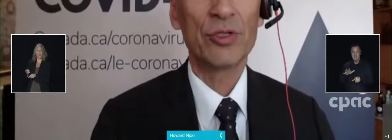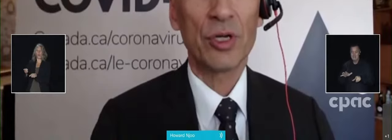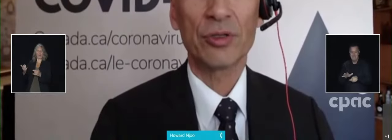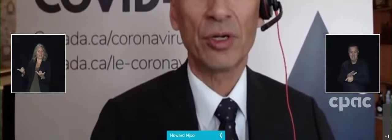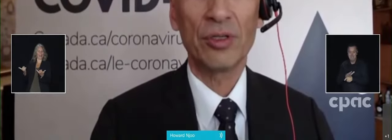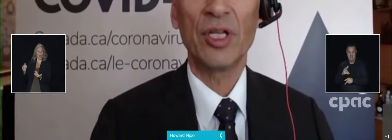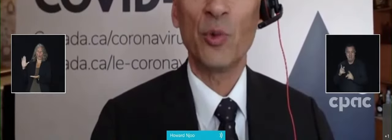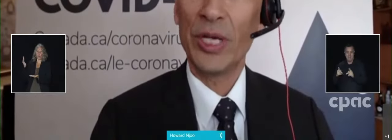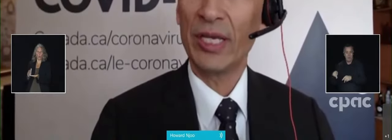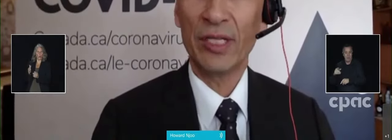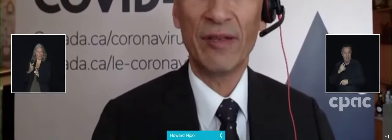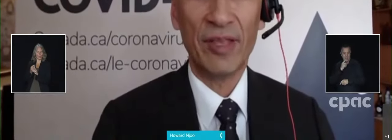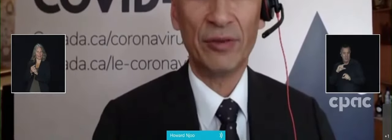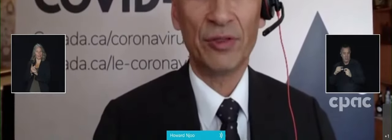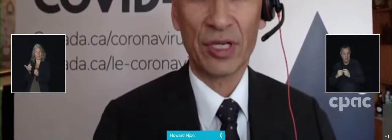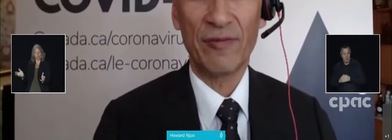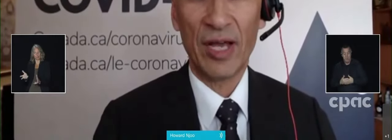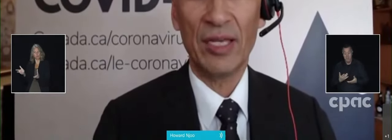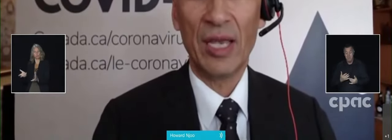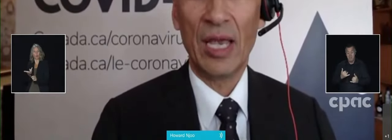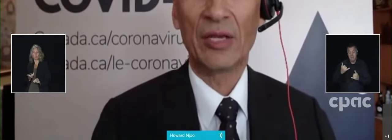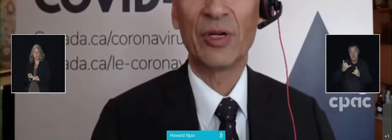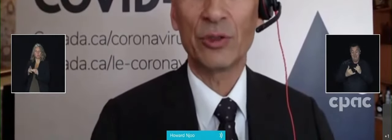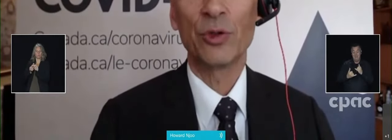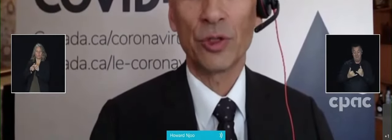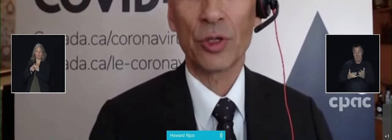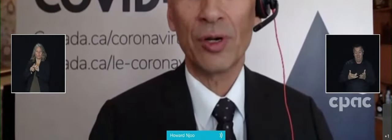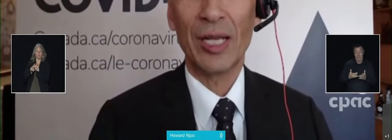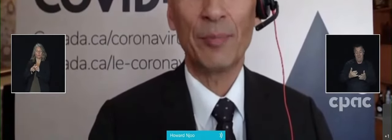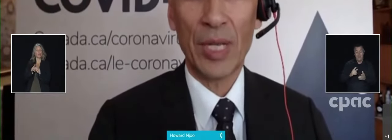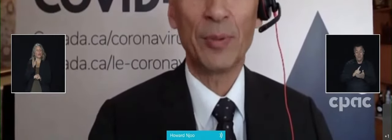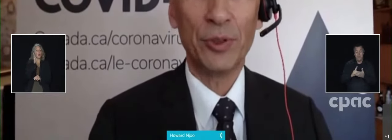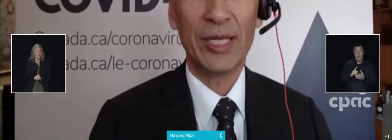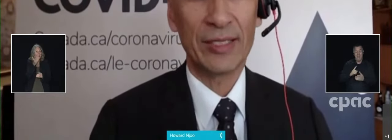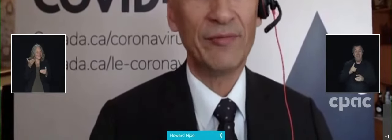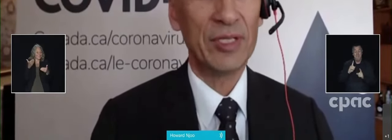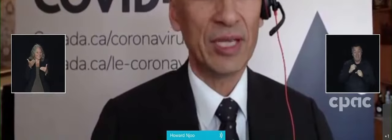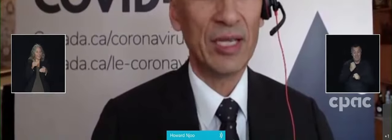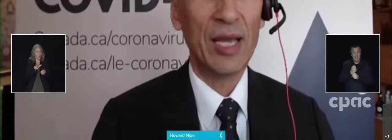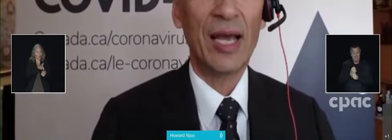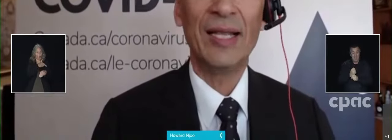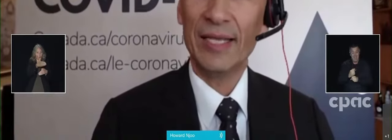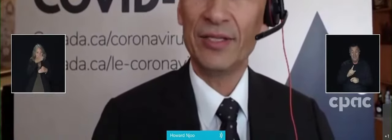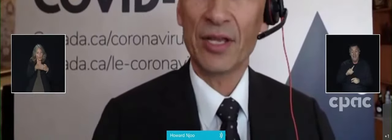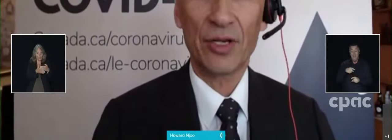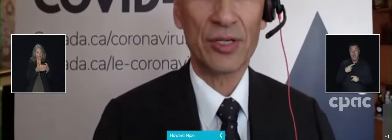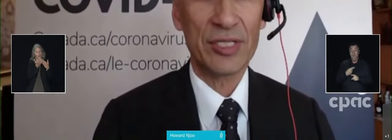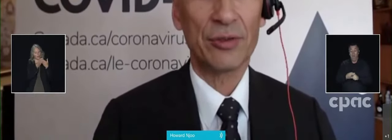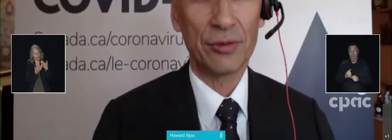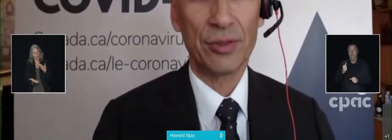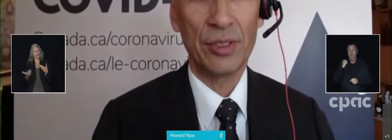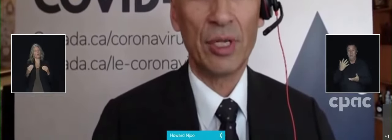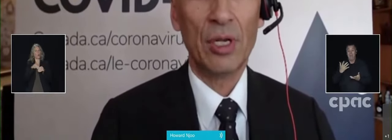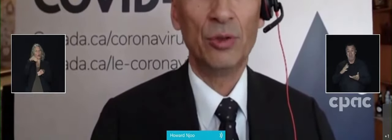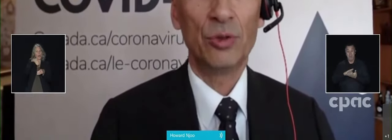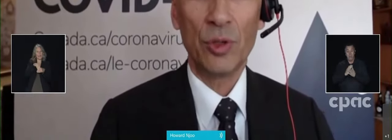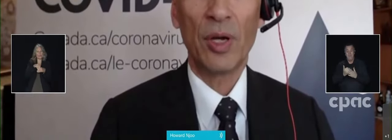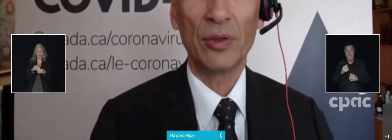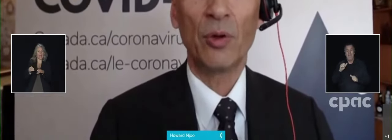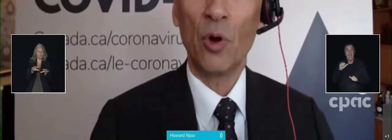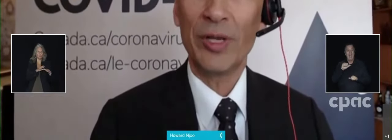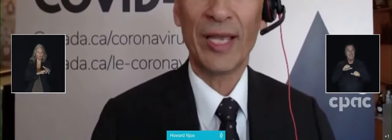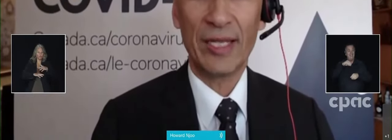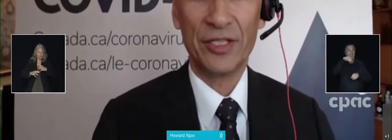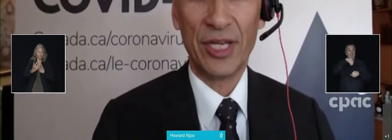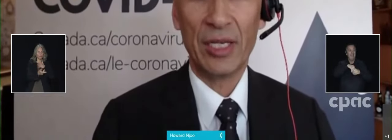Alors que nous entrons dans le week-end de la fête de travail et retournerons à plus d'activité à l'intérieur cet automne, nous